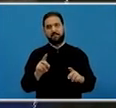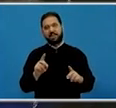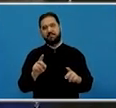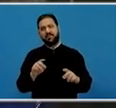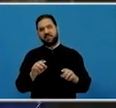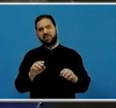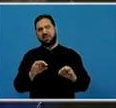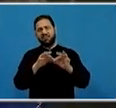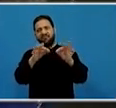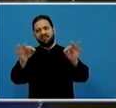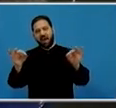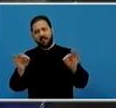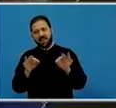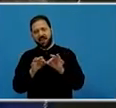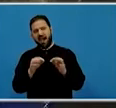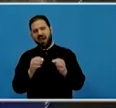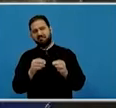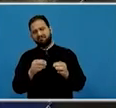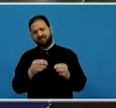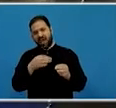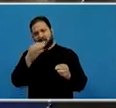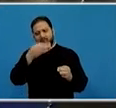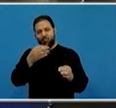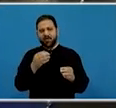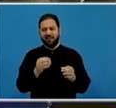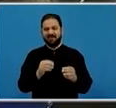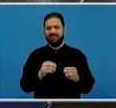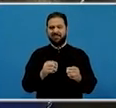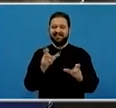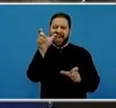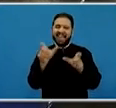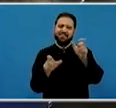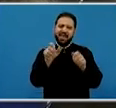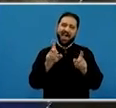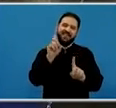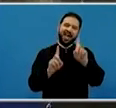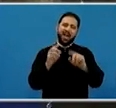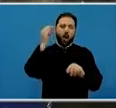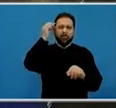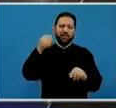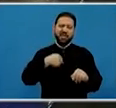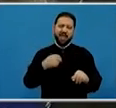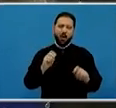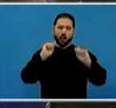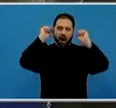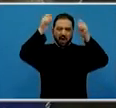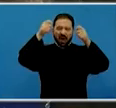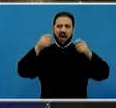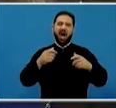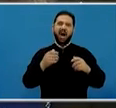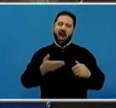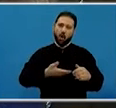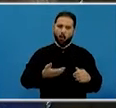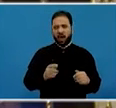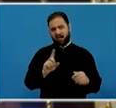ea, pentru că neavând de familie nu poți să o cunoști din interior, dar experiența de viață și cunoașterea pe care o dobândește omul și